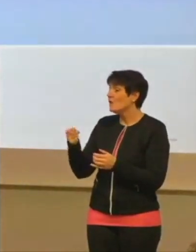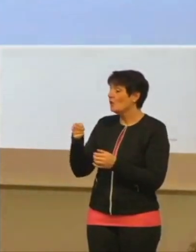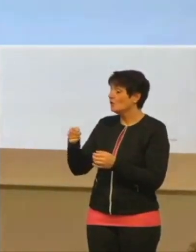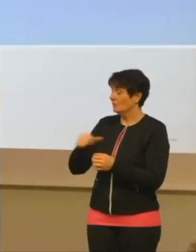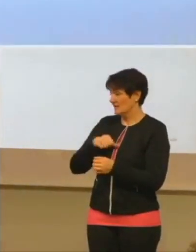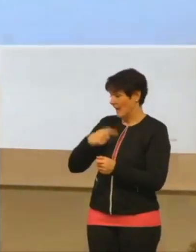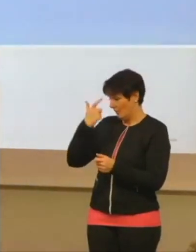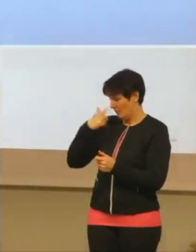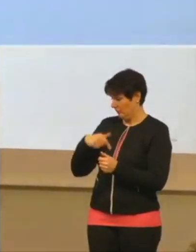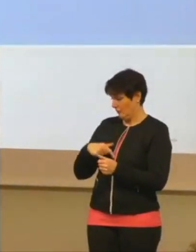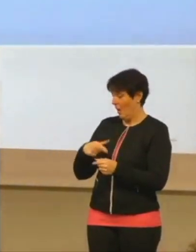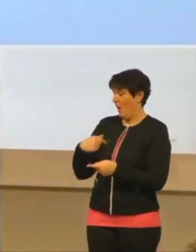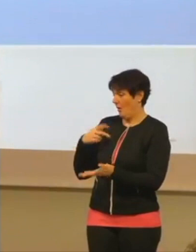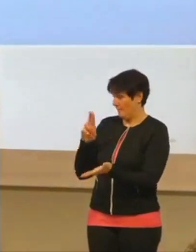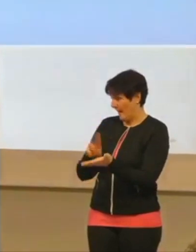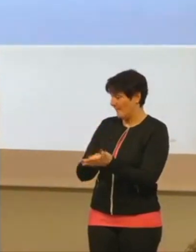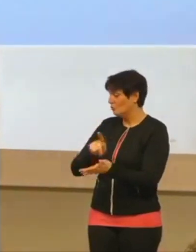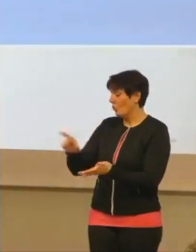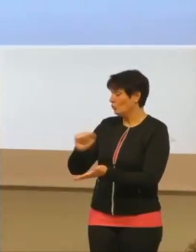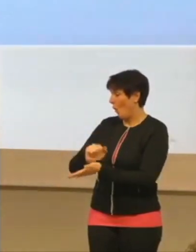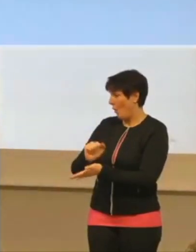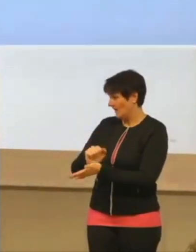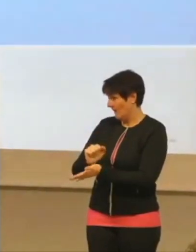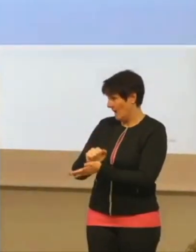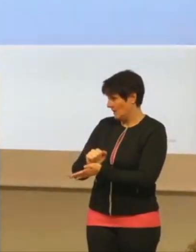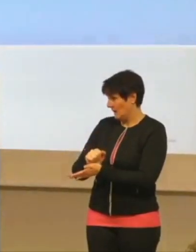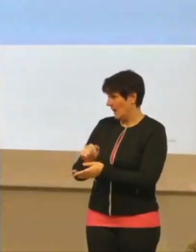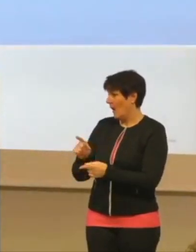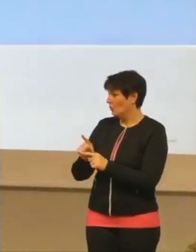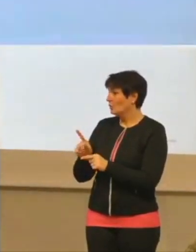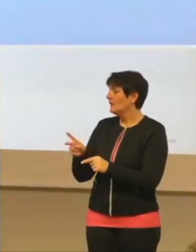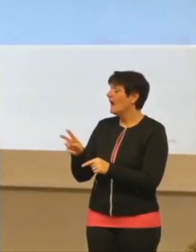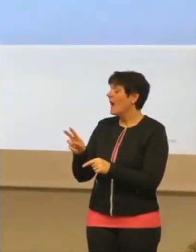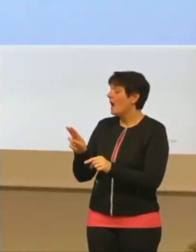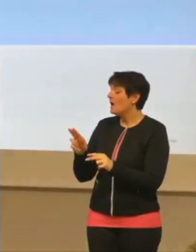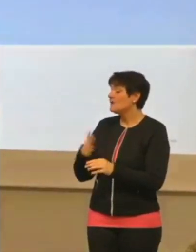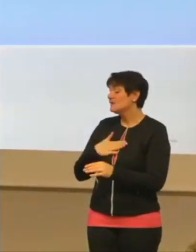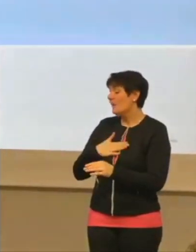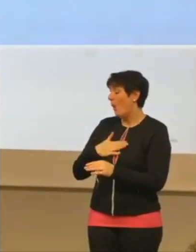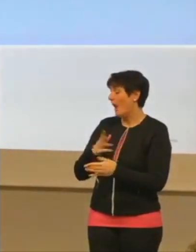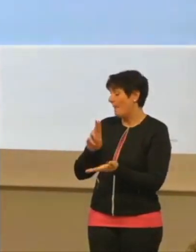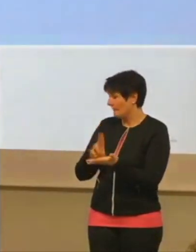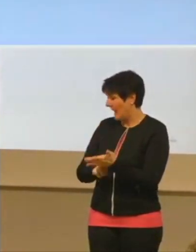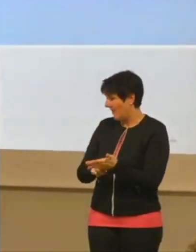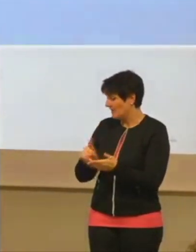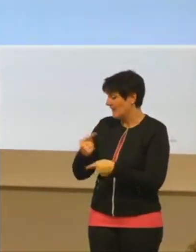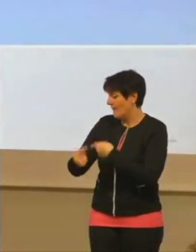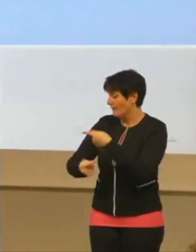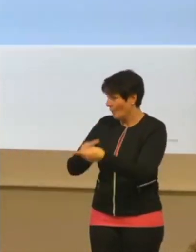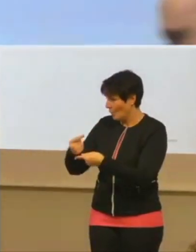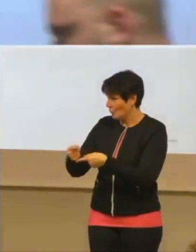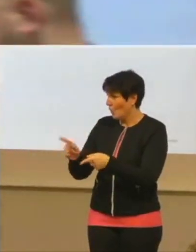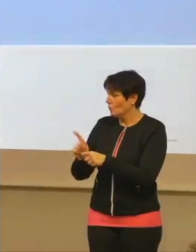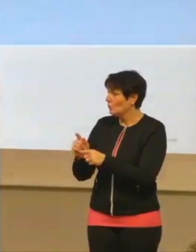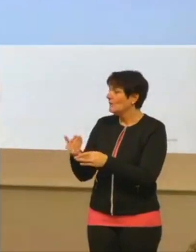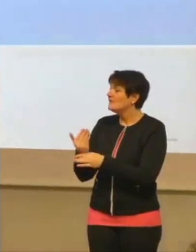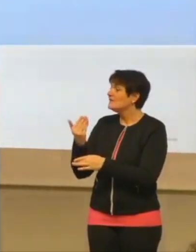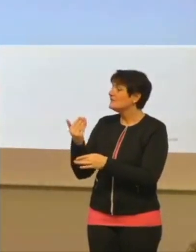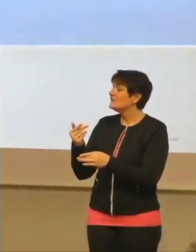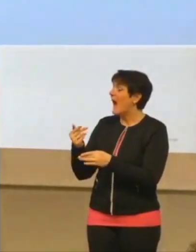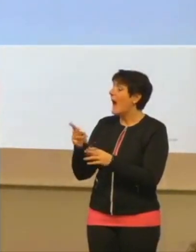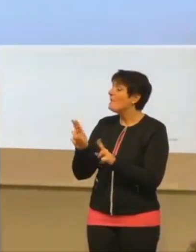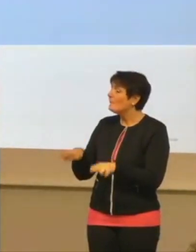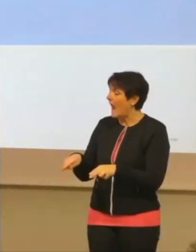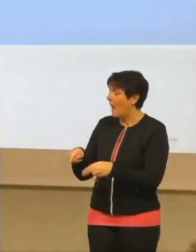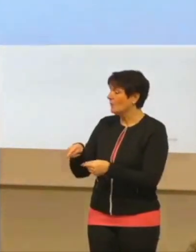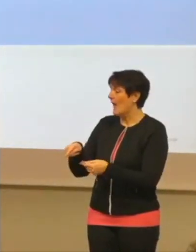odloča, ima pravico do odvetnika, ki naj zagotovi varovanje njegovih pravic v postopku, tudi z vložitvijo pravnega sredstva, če